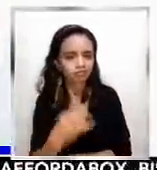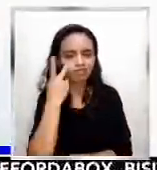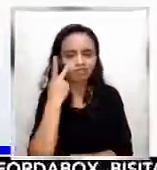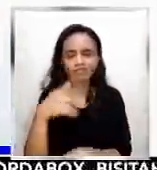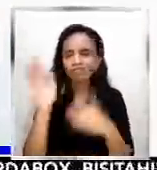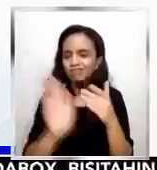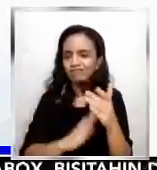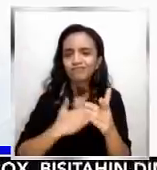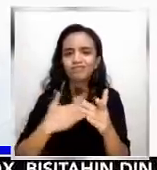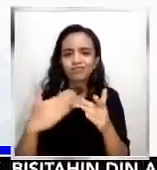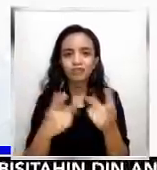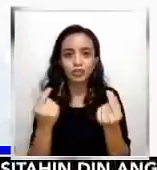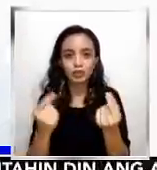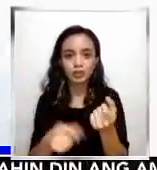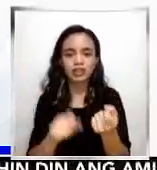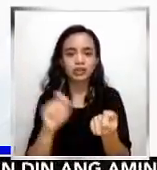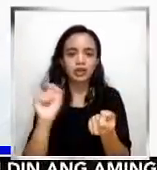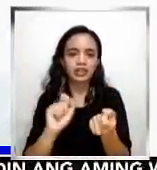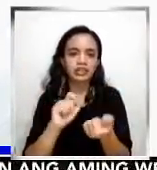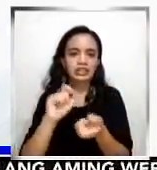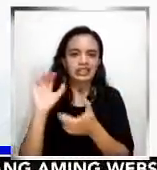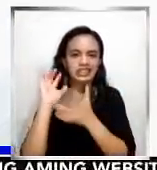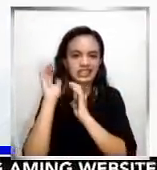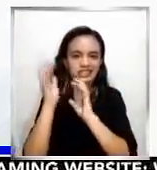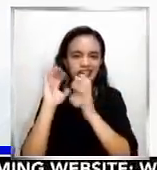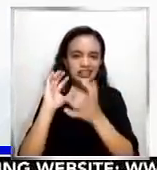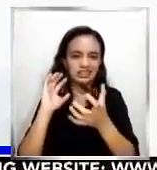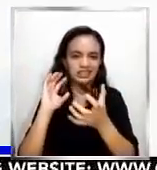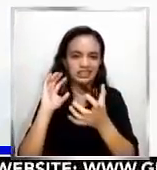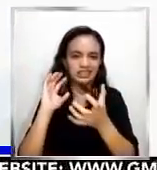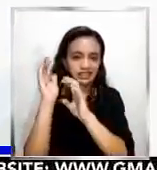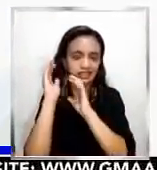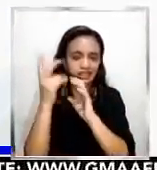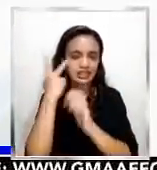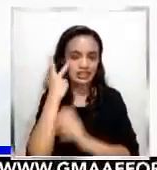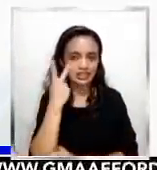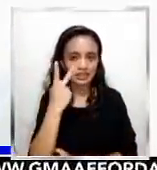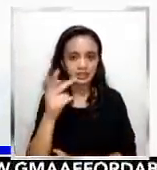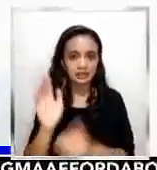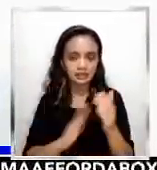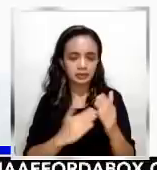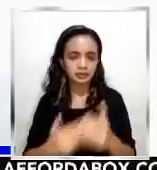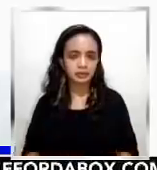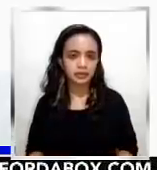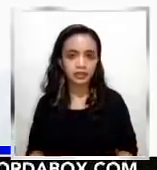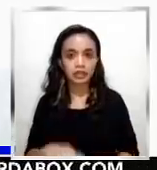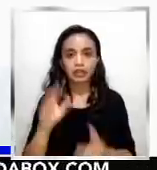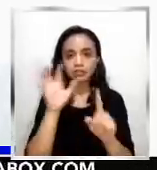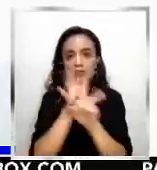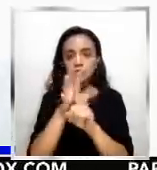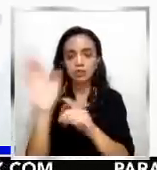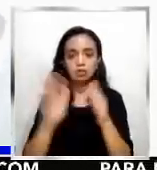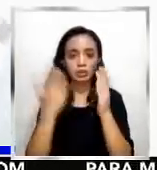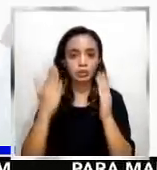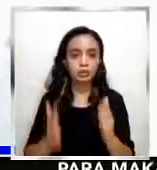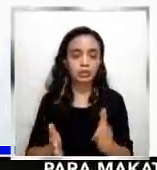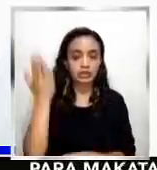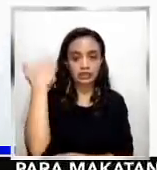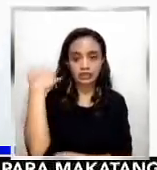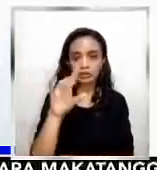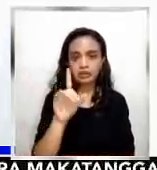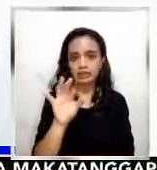ng niyog. Madalas to the tune of Eddie Peregrina, isang sikat na singer noong 70s.